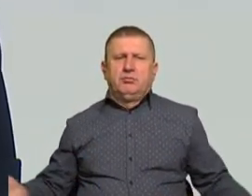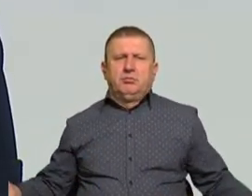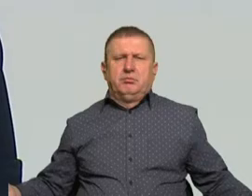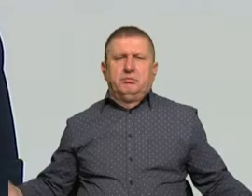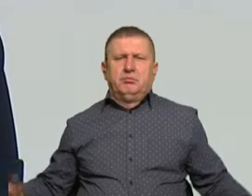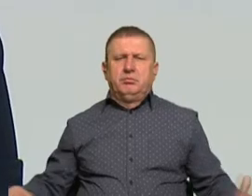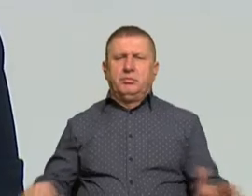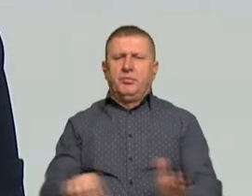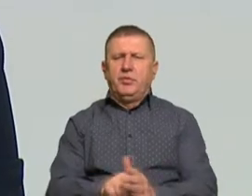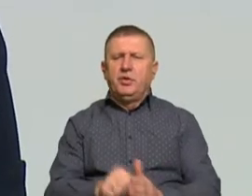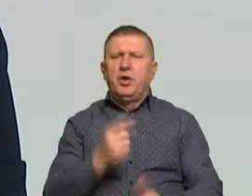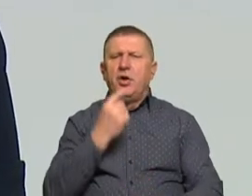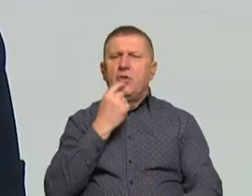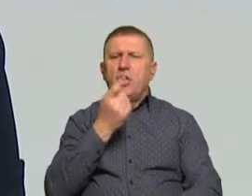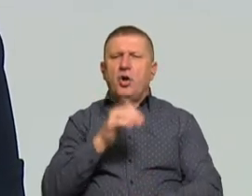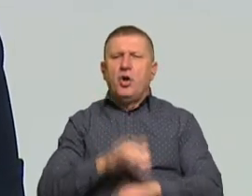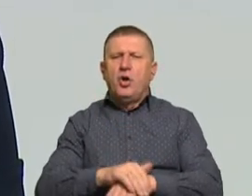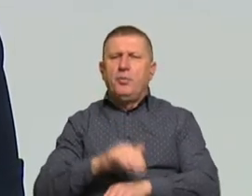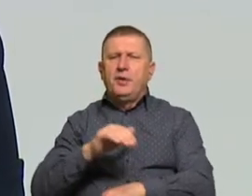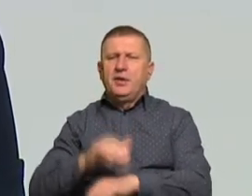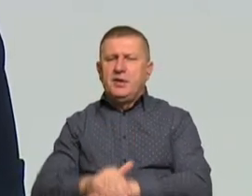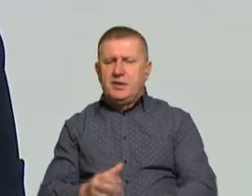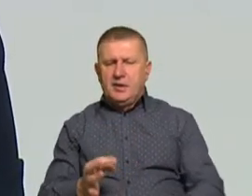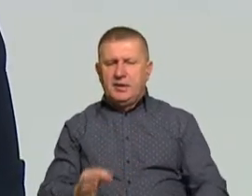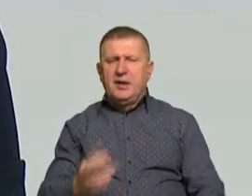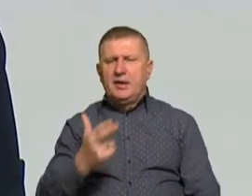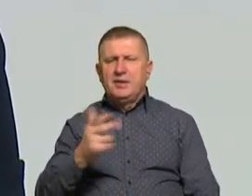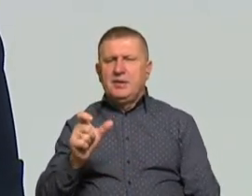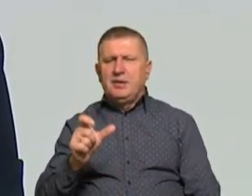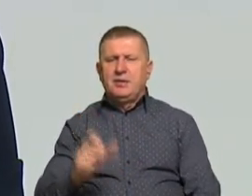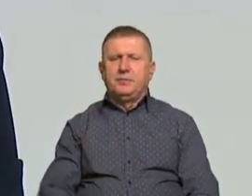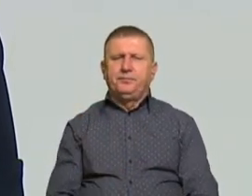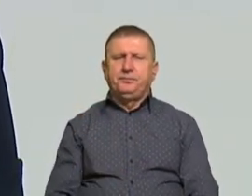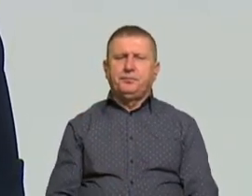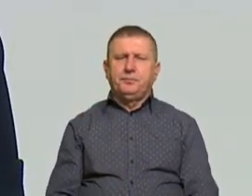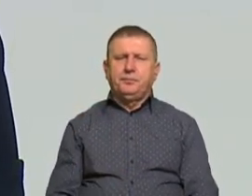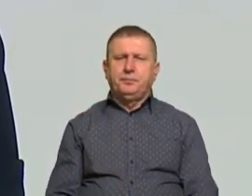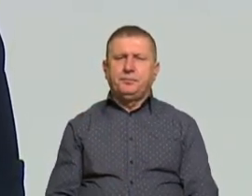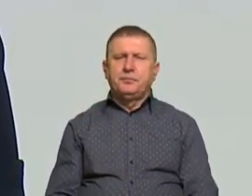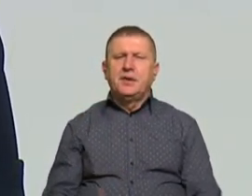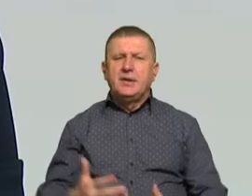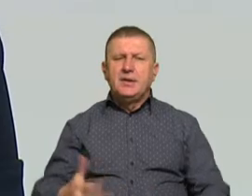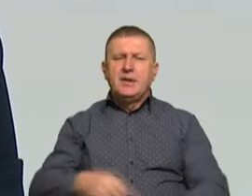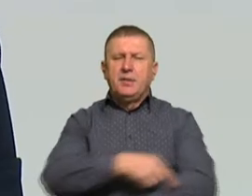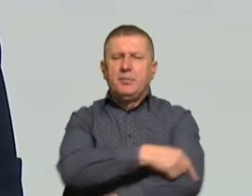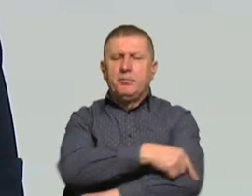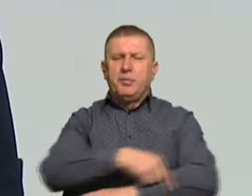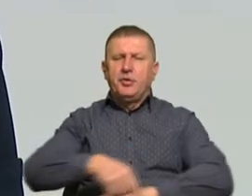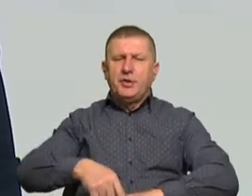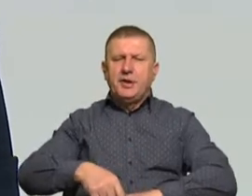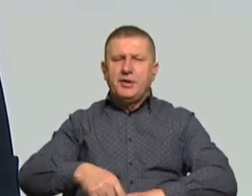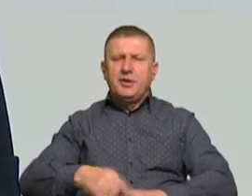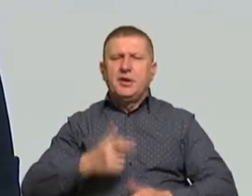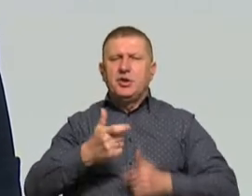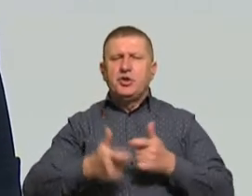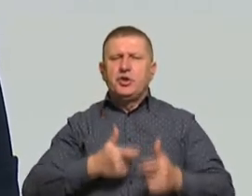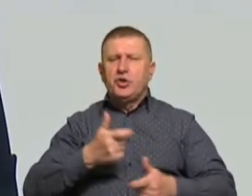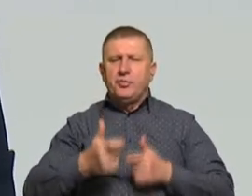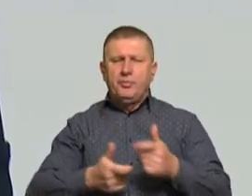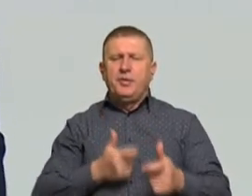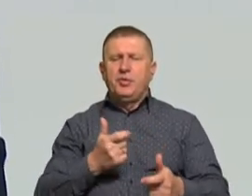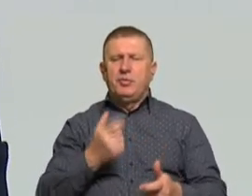prezydencie, z tych obietnic nie zostało nic. Chciałbym również tutaj podkreślić jedną rzecz. Zrobiłem takie